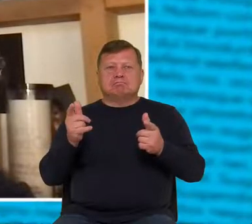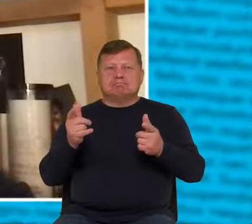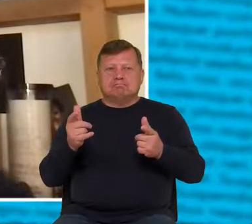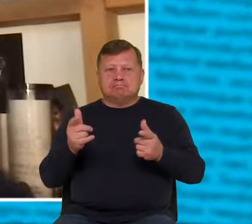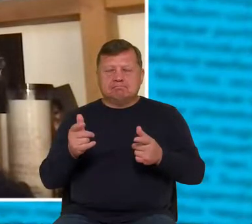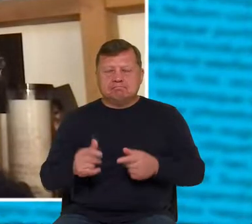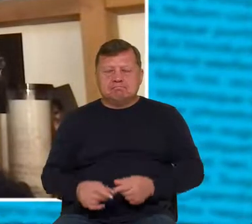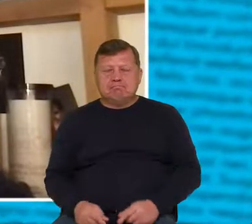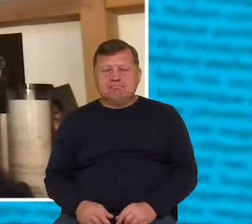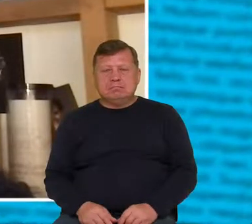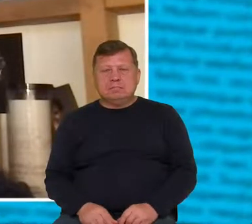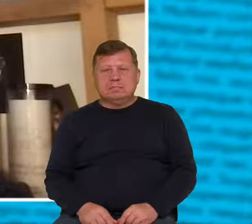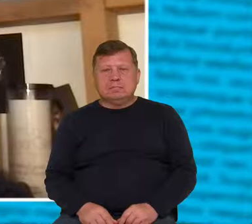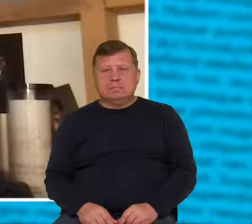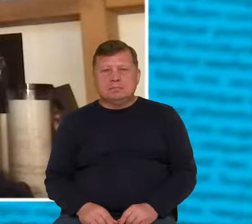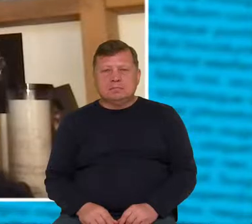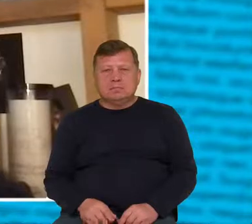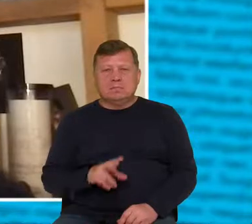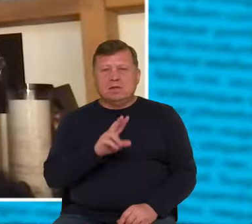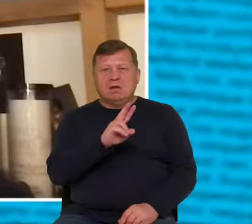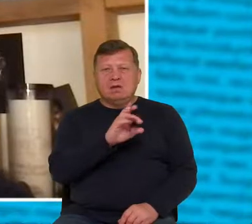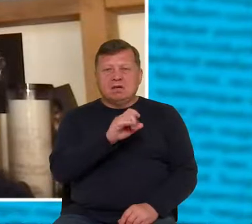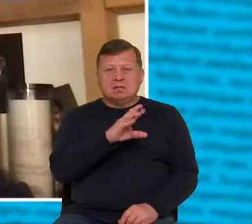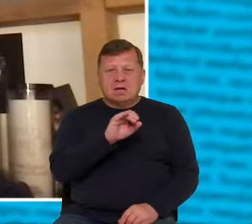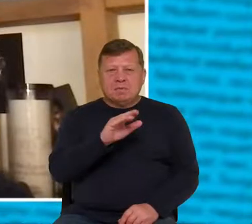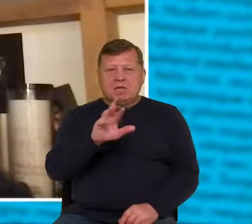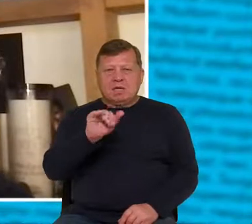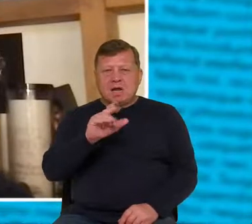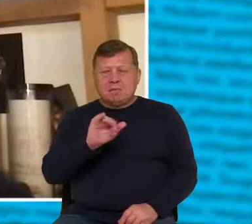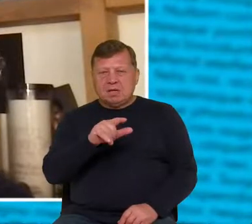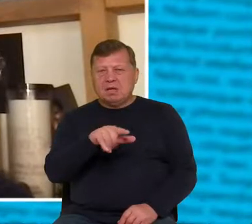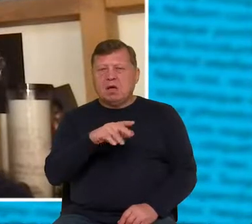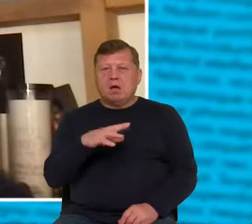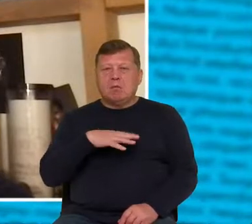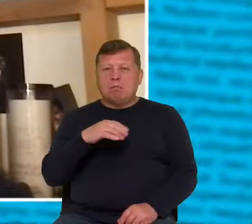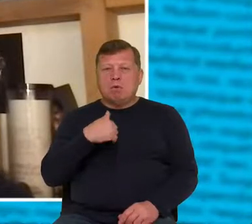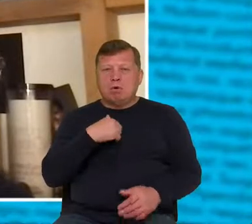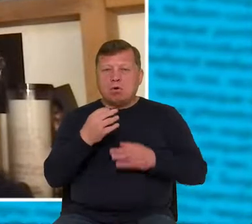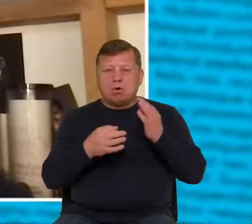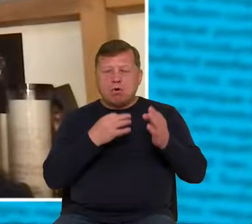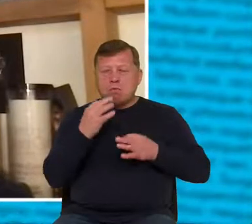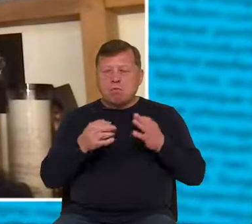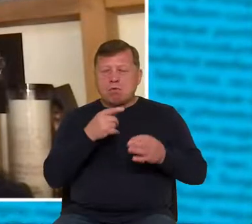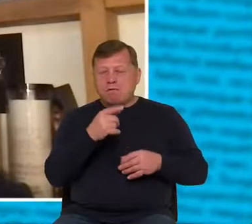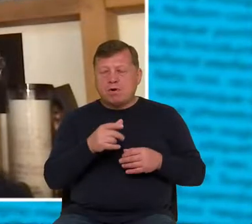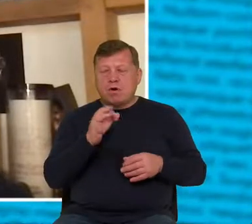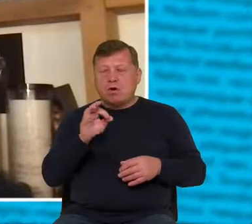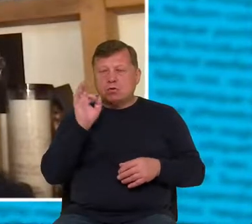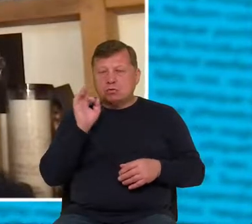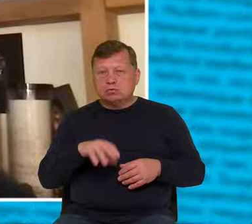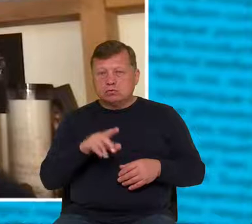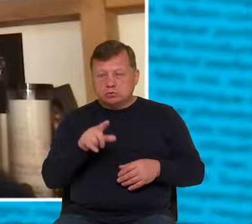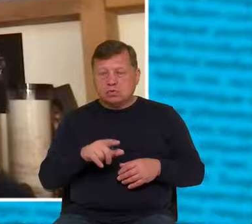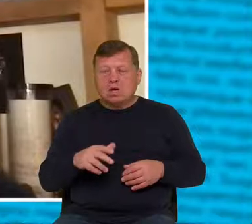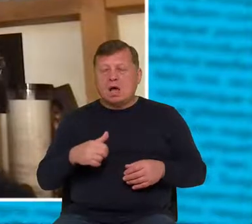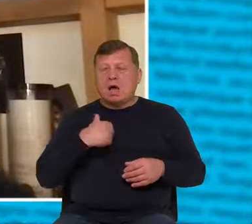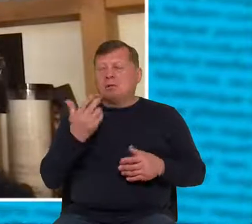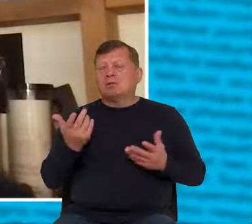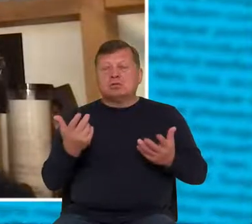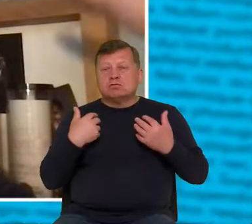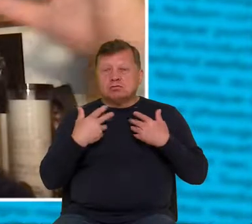że Sam i Rami opowiadają historię swoich córek, aby utrzymać je w pewnym sensie przy życiu. To jest taki moment Szeherezady,